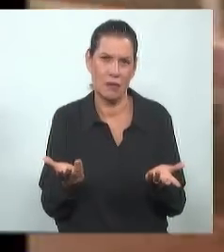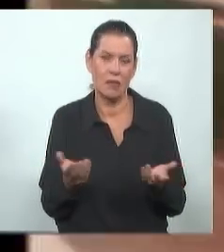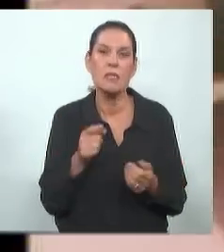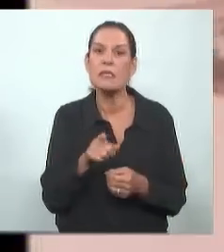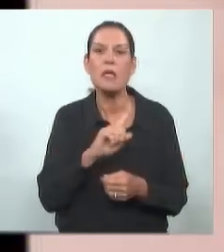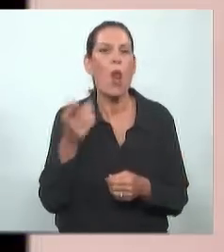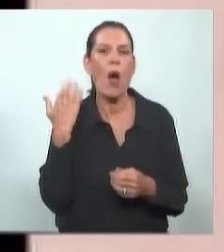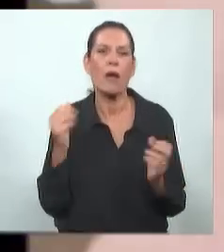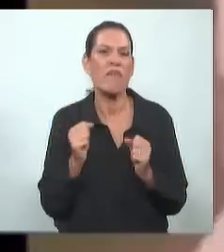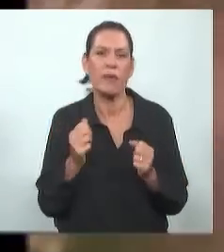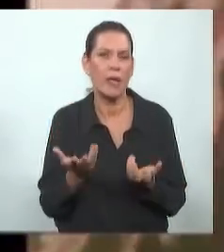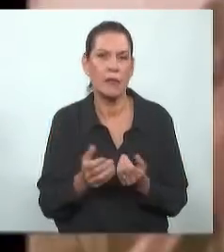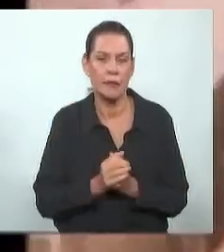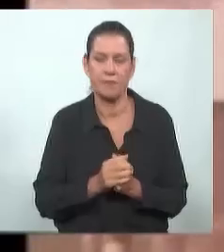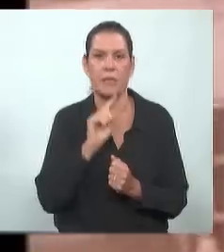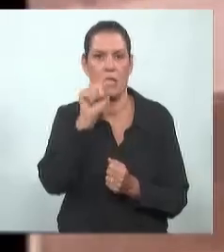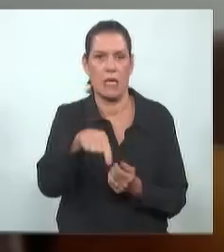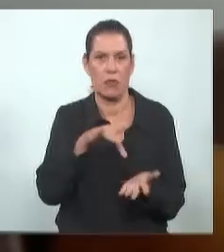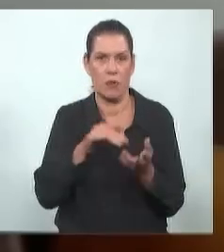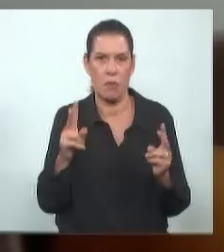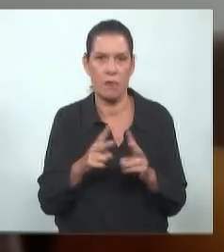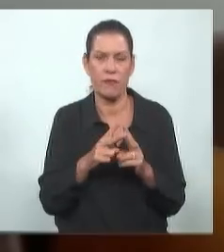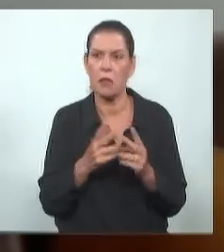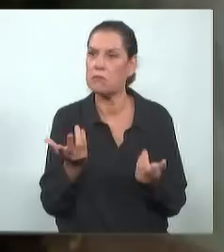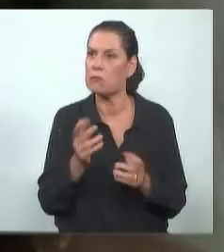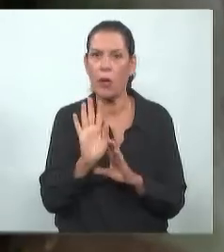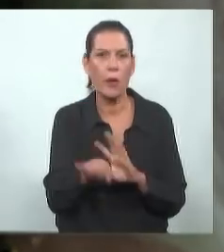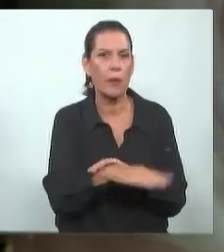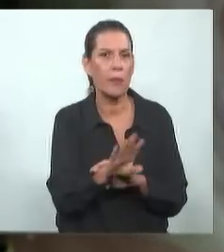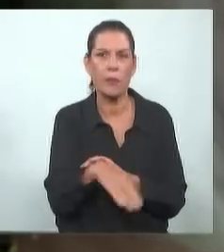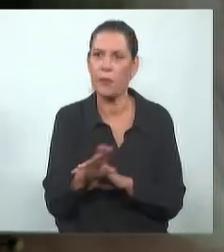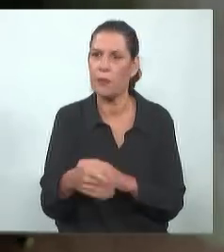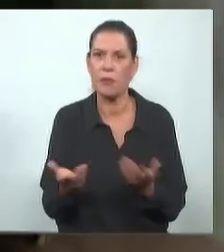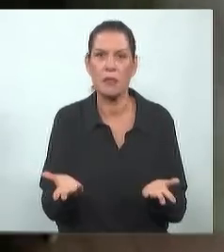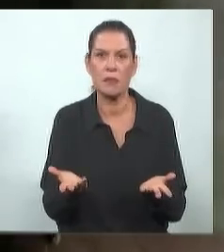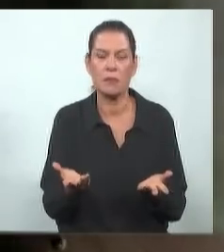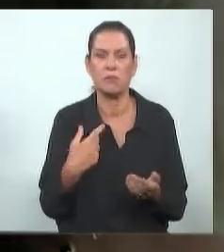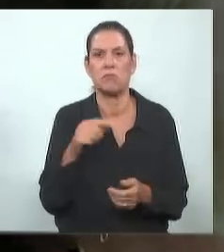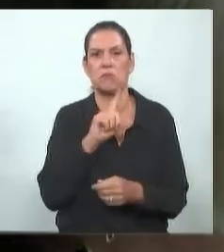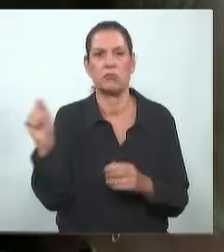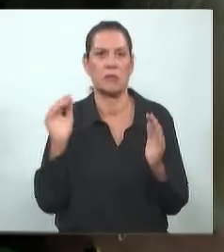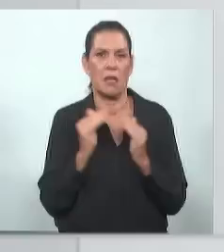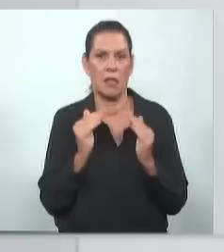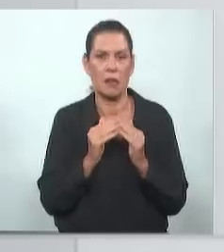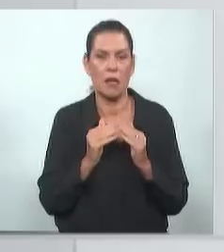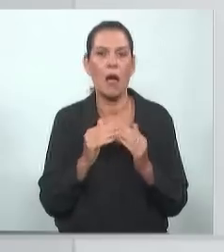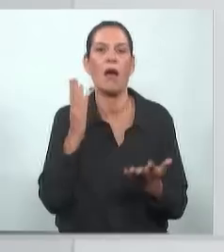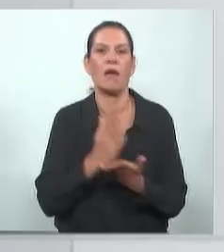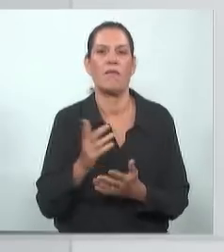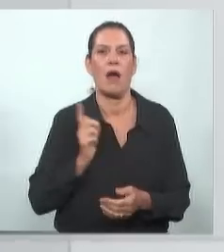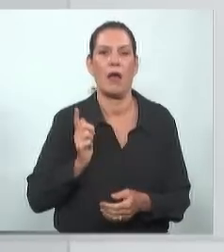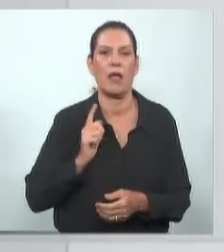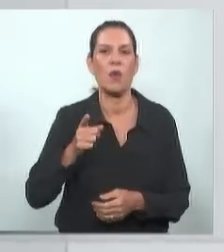מפחיד. הגענו למקום המפגש ולא היה שם אף אחד. כשחזרנו לדירה, אז כבר חיכו לנו הצווים